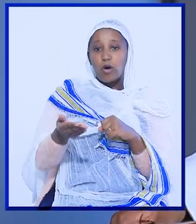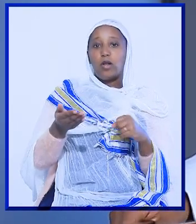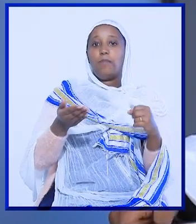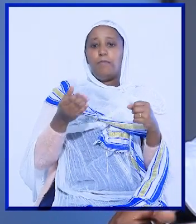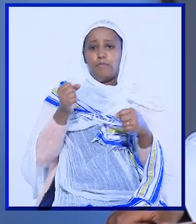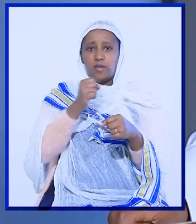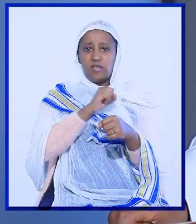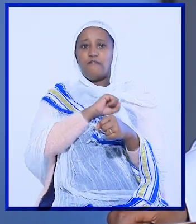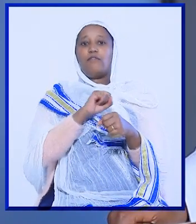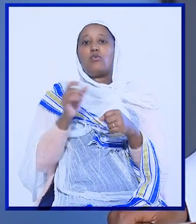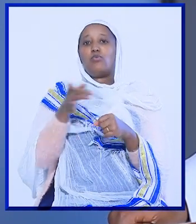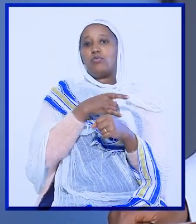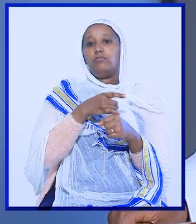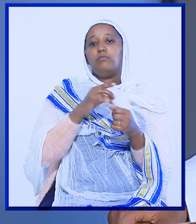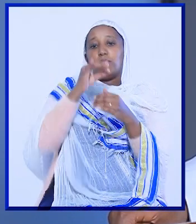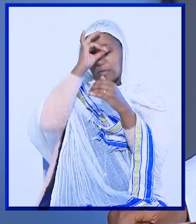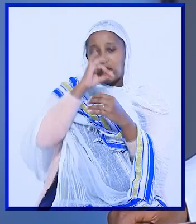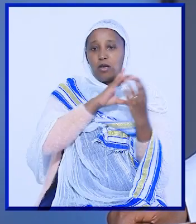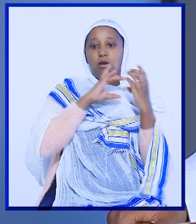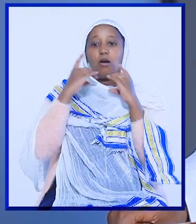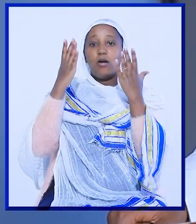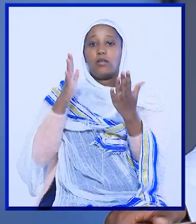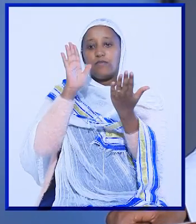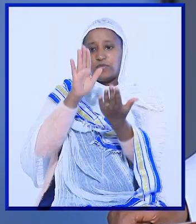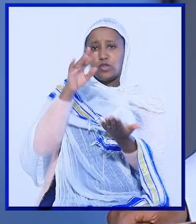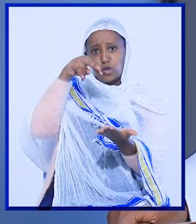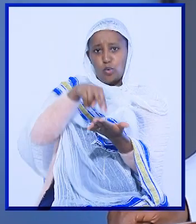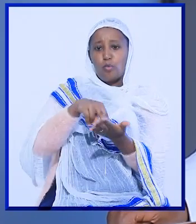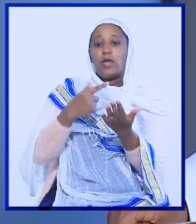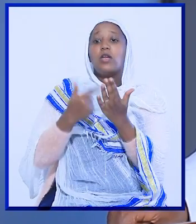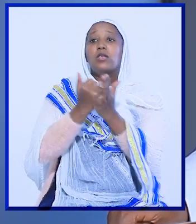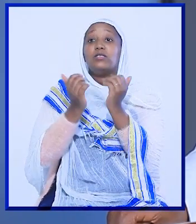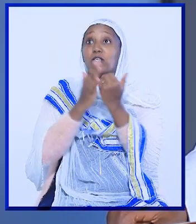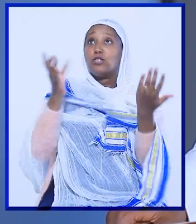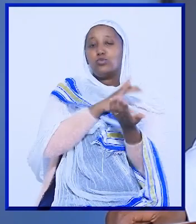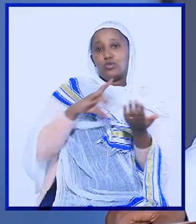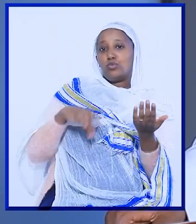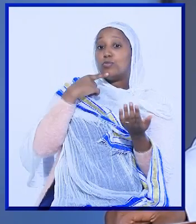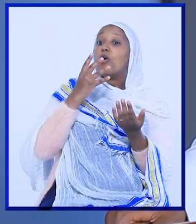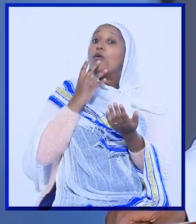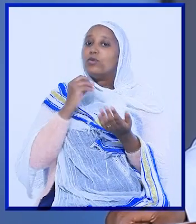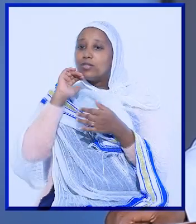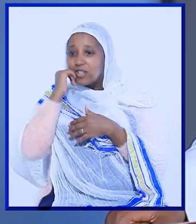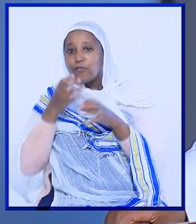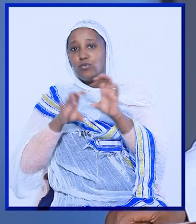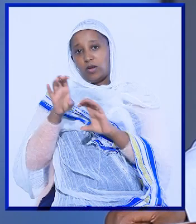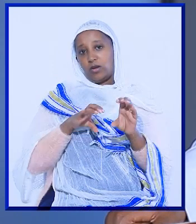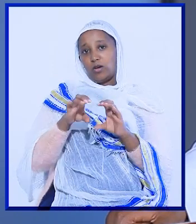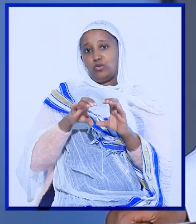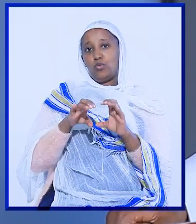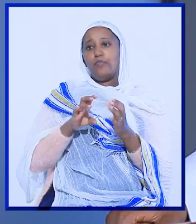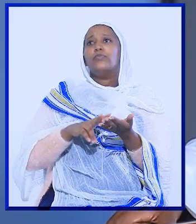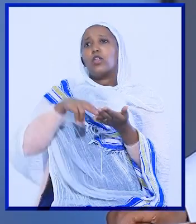ቅዱስን ከተቀበለ በኋላ በጥባት በድፍረት በሊቃነ ካህናቱ ፊት በሰዱቃውን ፊት እየቆመ ይህ የሰቀላችሁት ክርስቶስ ብሎ